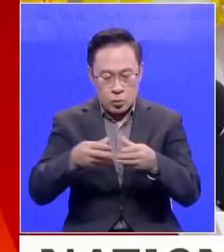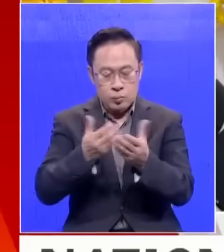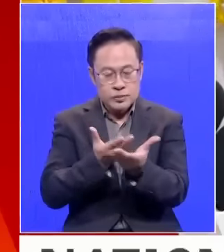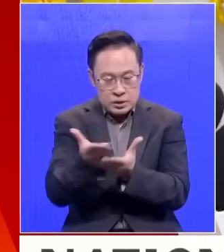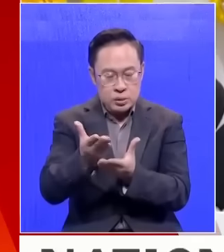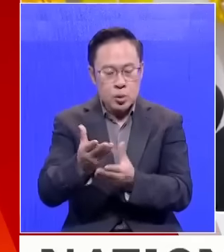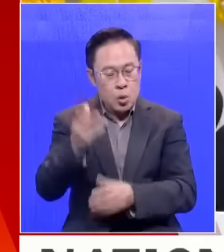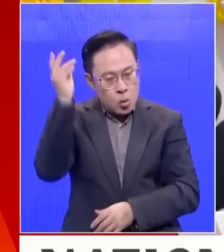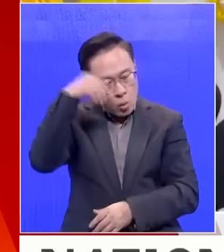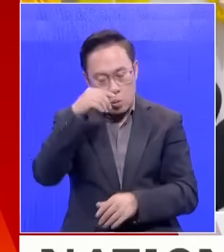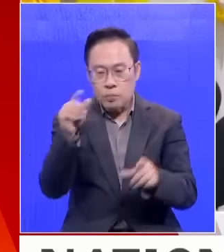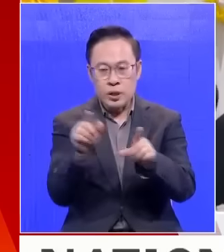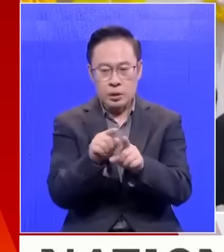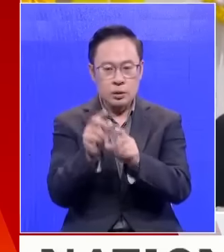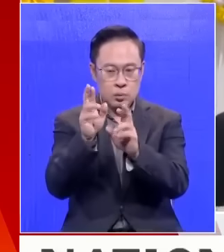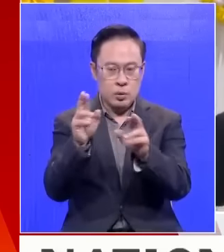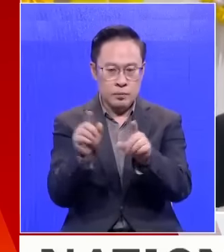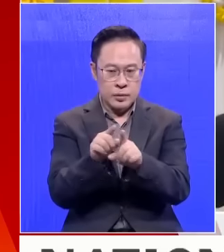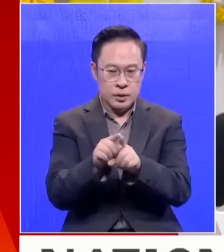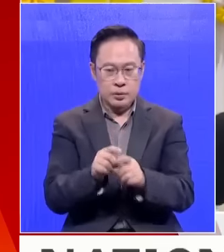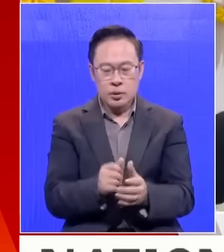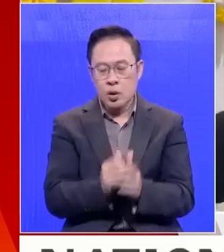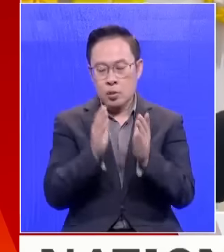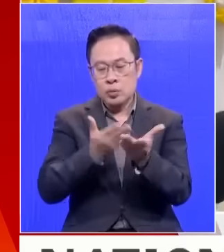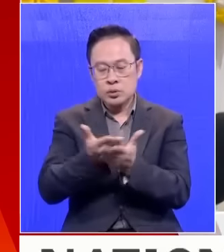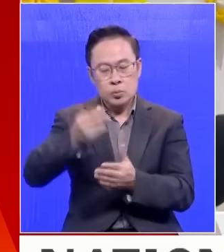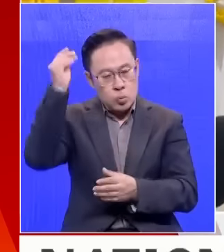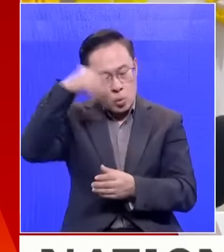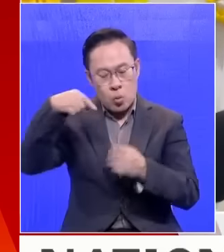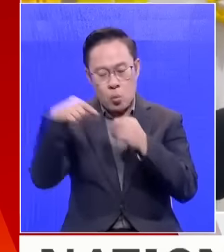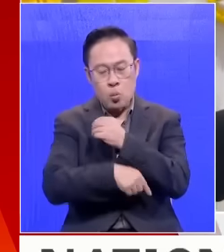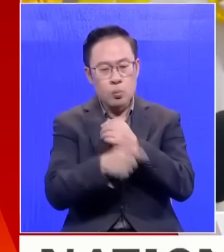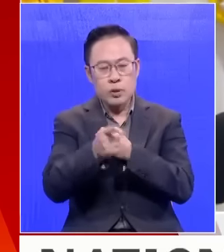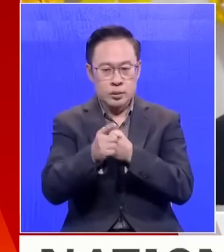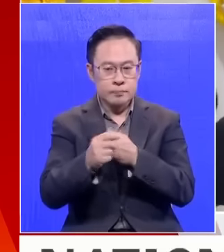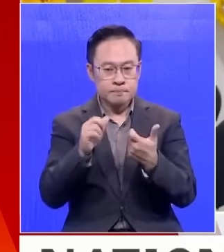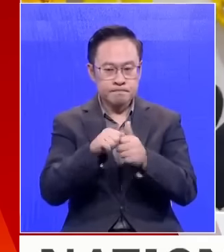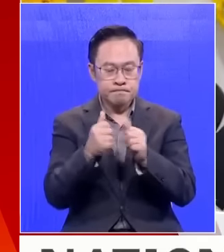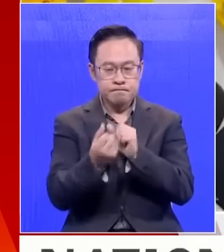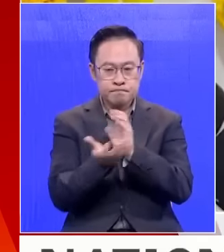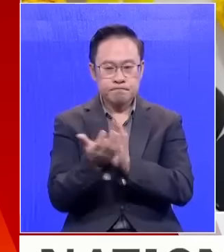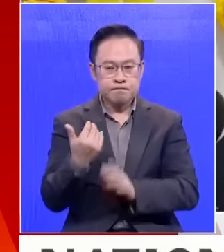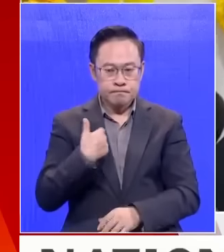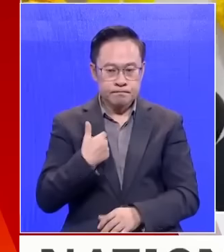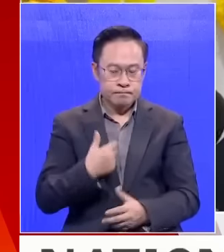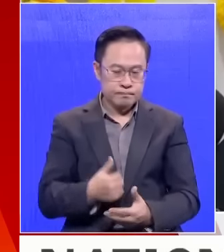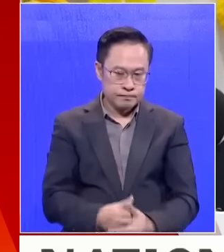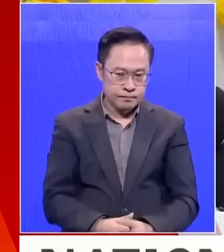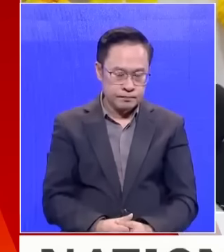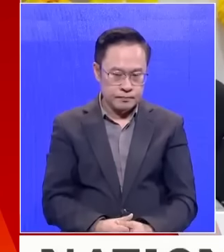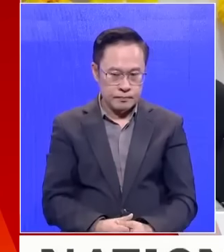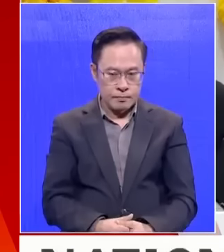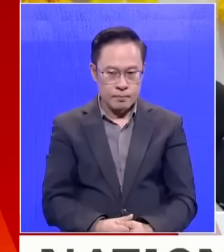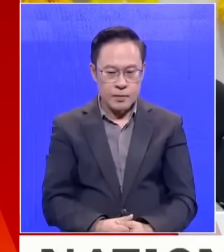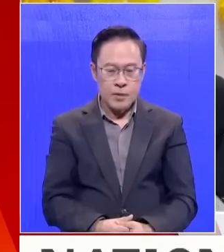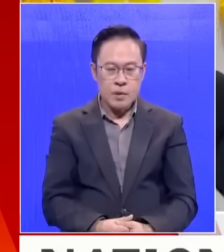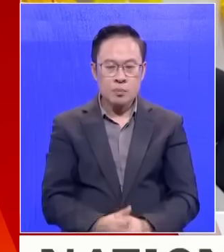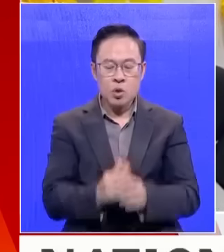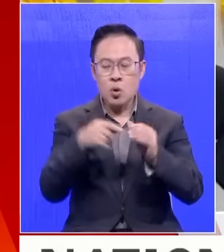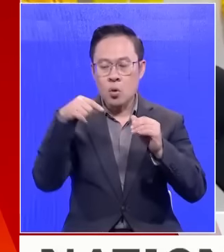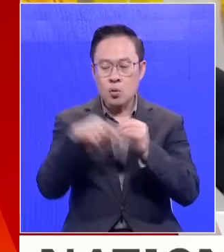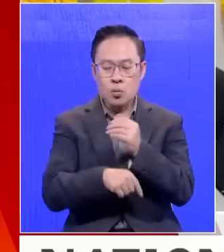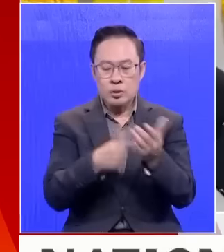นซื้อนี่ไม่ต้องสืบครับโดนกันเป็นประจำแต่บางทีความเสียหายเนี่ยมันไม่เยอะบางคนก็คิดว่าหลักร้อยหลักพันจะไปแ